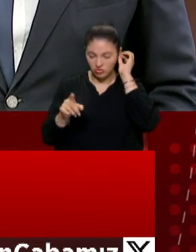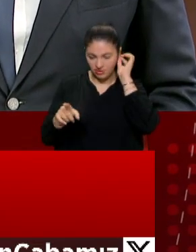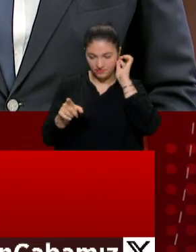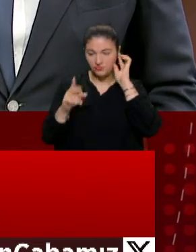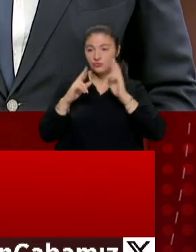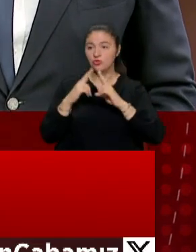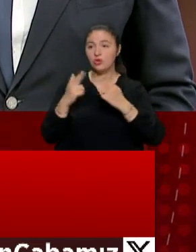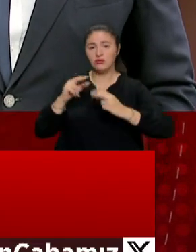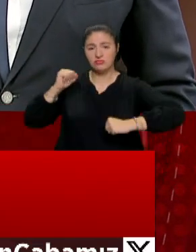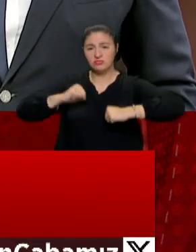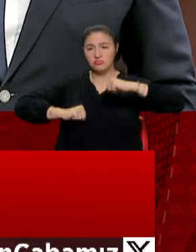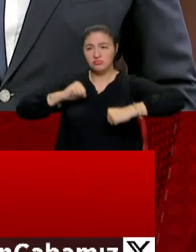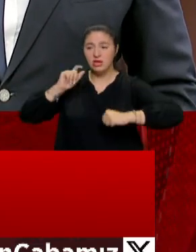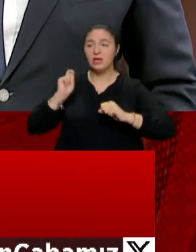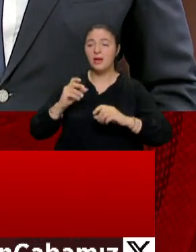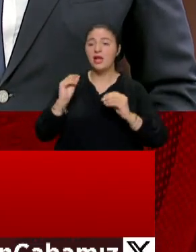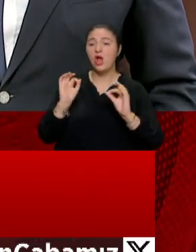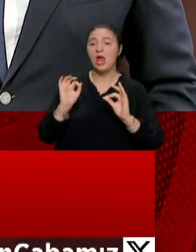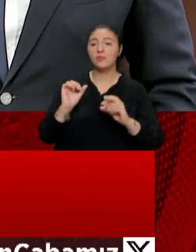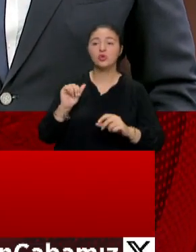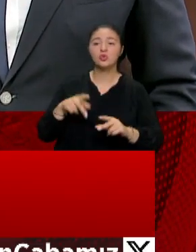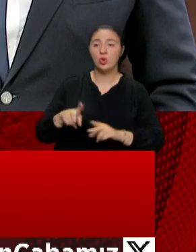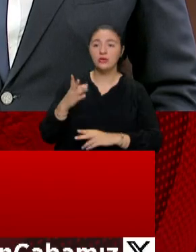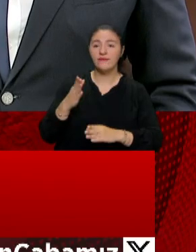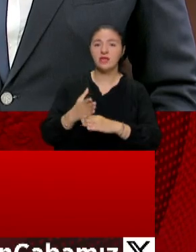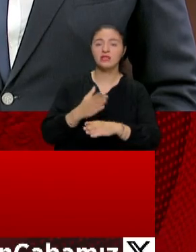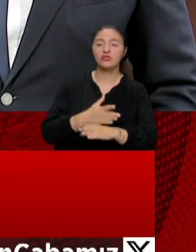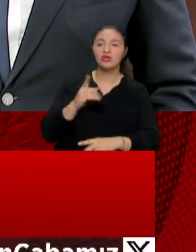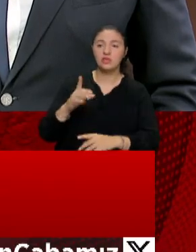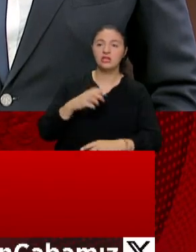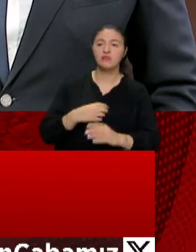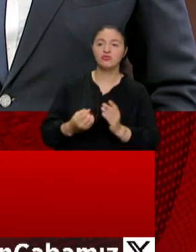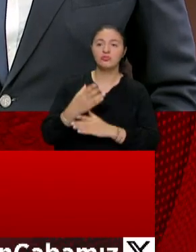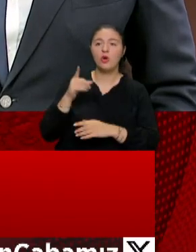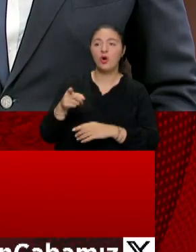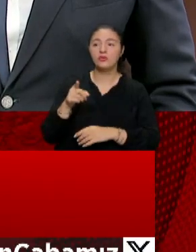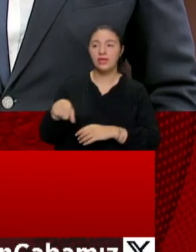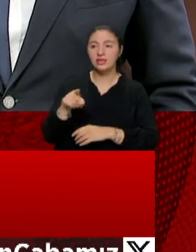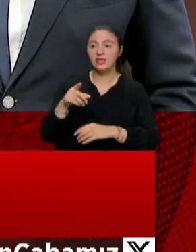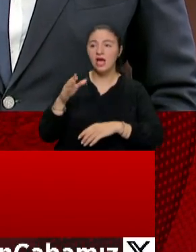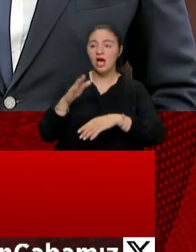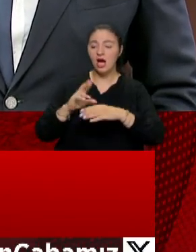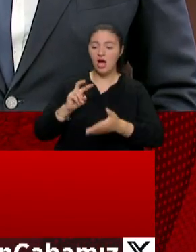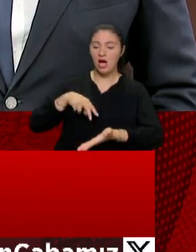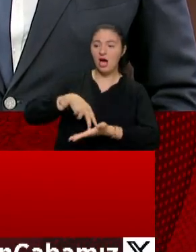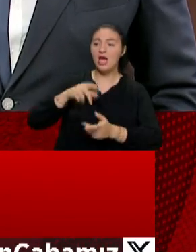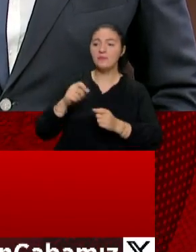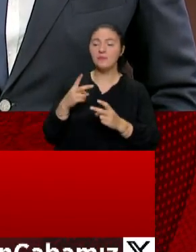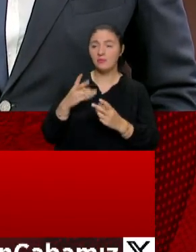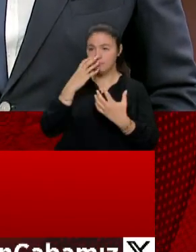Dünya ile rekabet etmenin en önemli yolu vatandaşımıza sahip çıkmak onların ayakları üzerinde